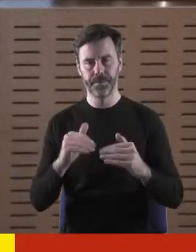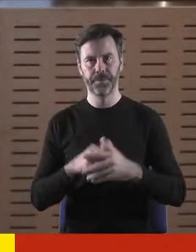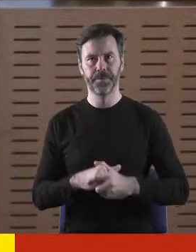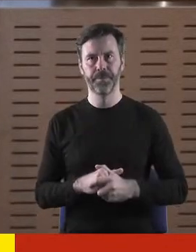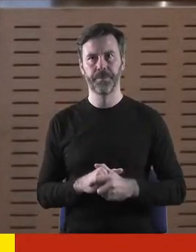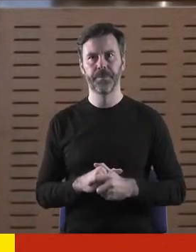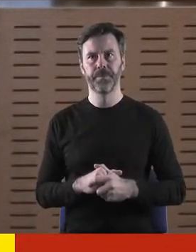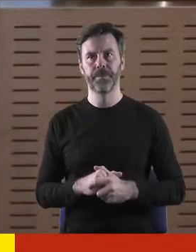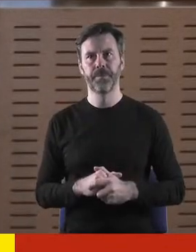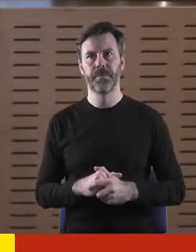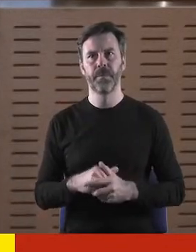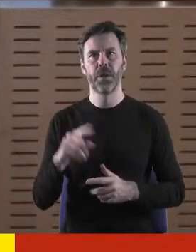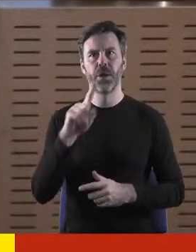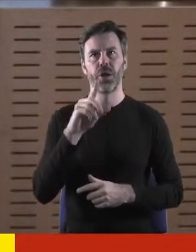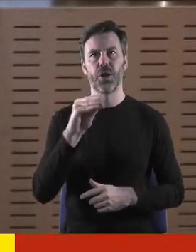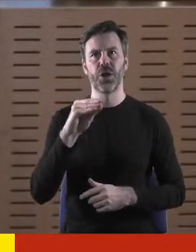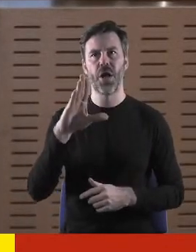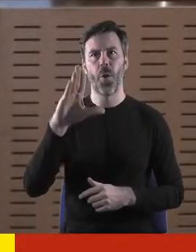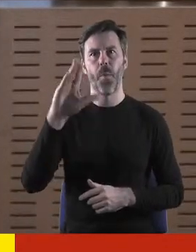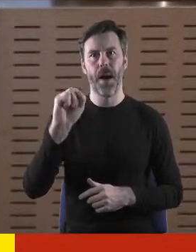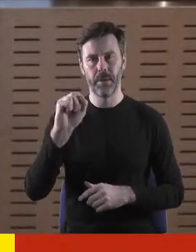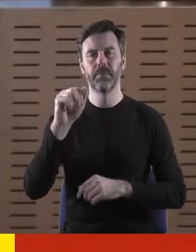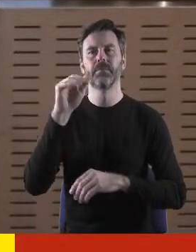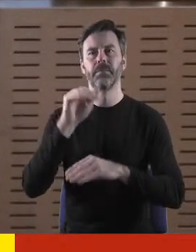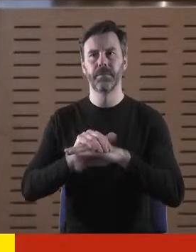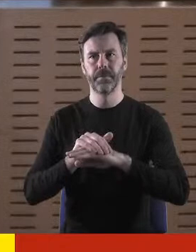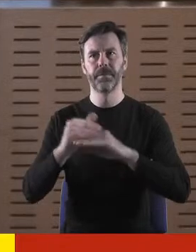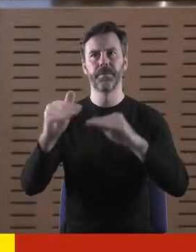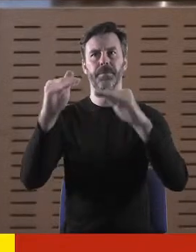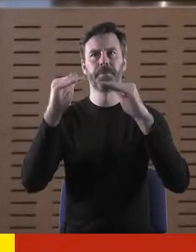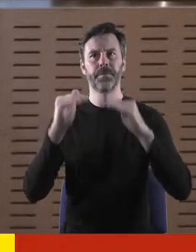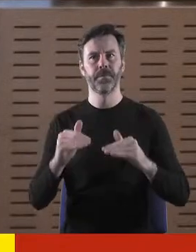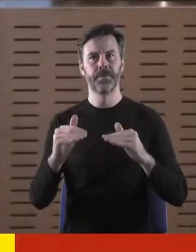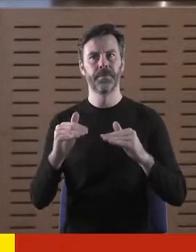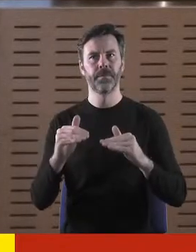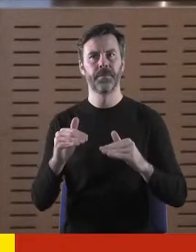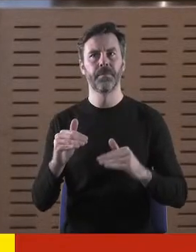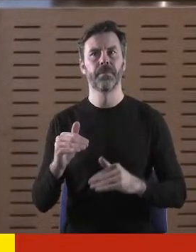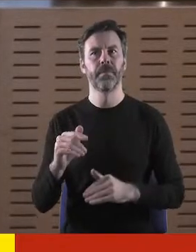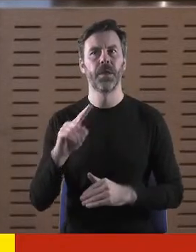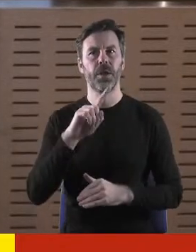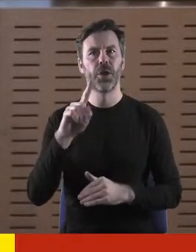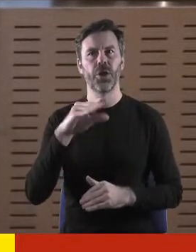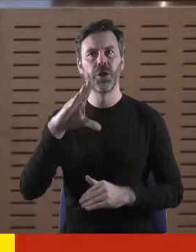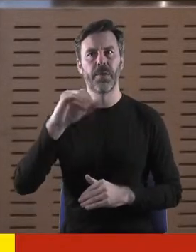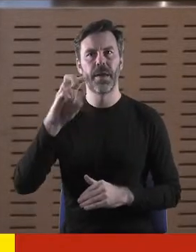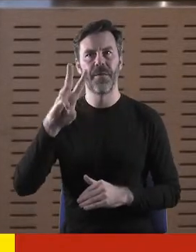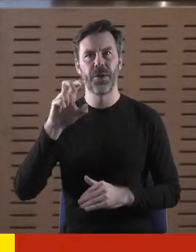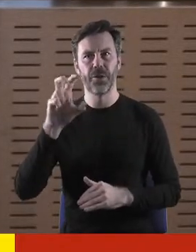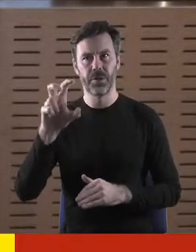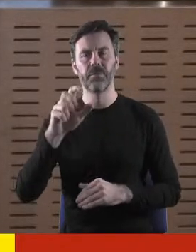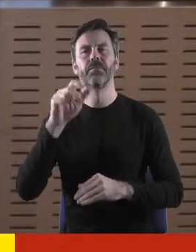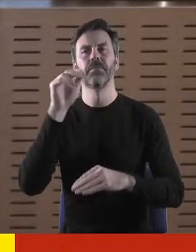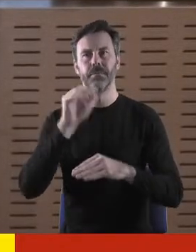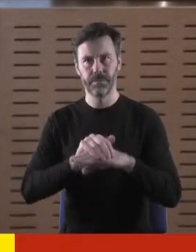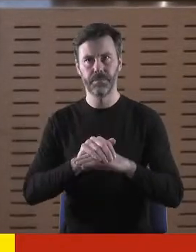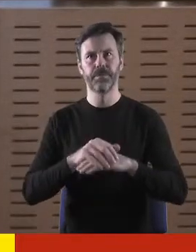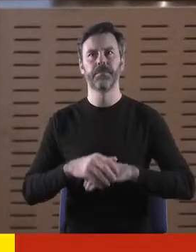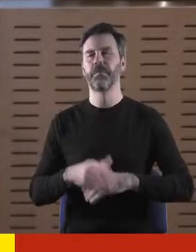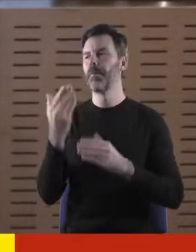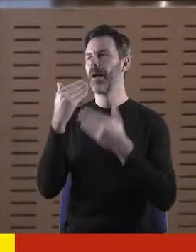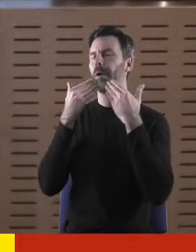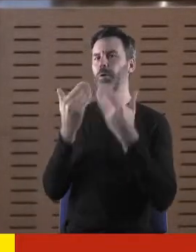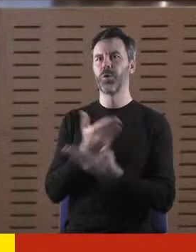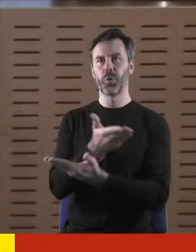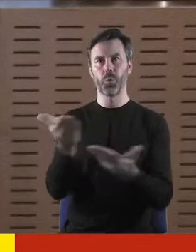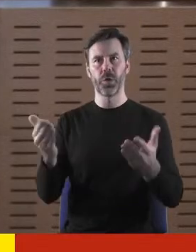pan marszałek Zbigniew Zięba. Za. I pani radna Bożena Ziemniewicz. Również za. Dziękuję bardzo.